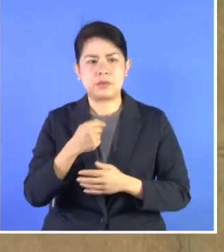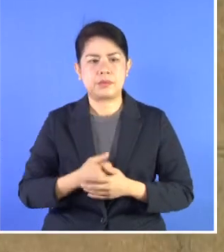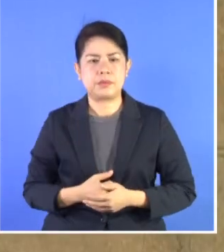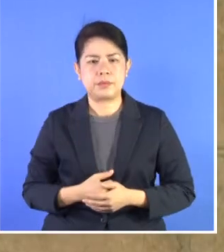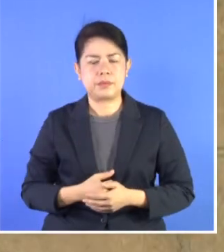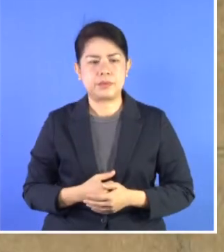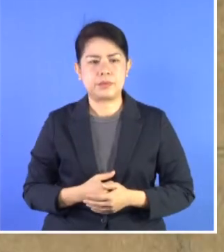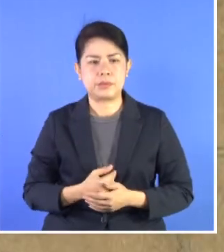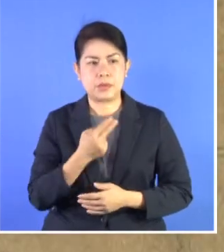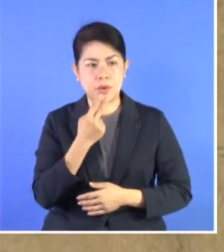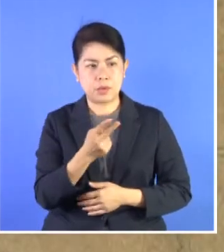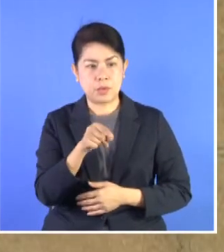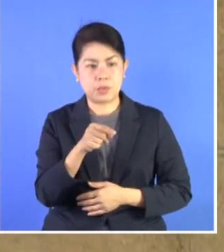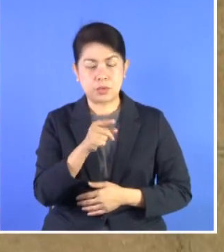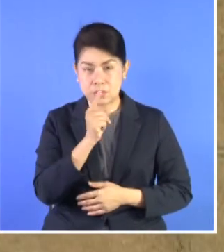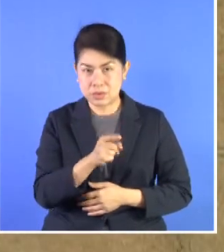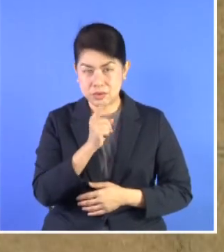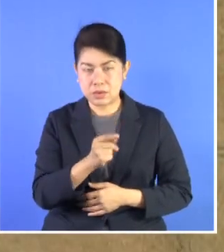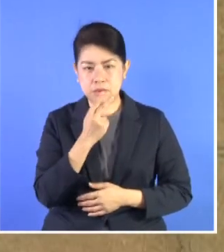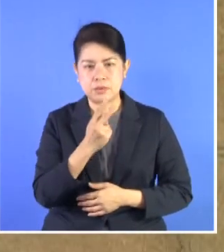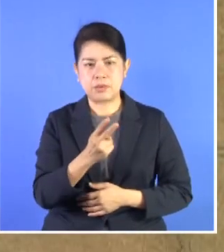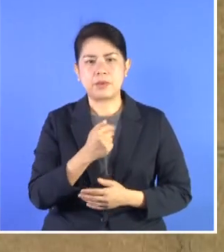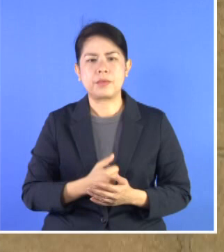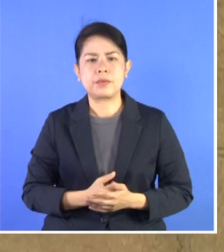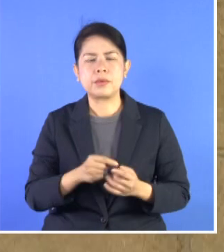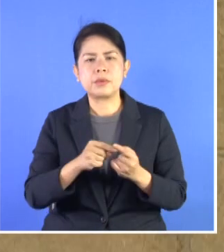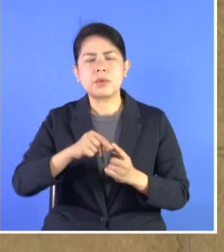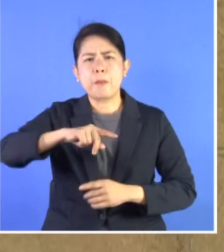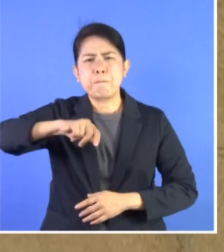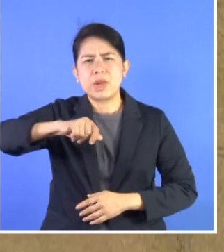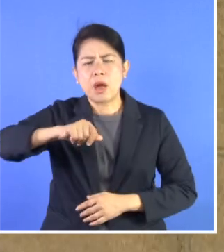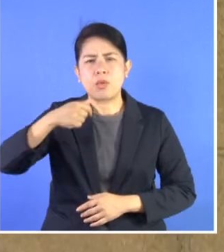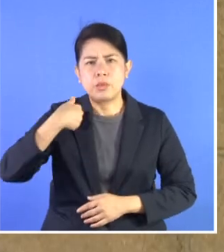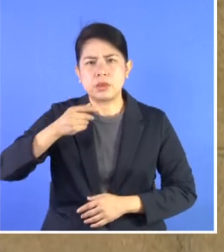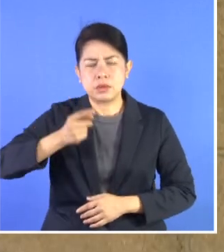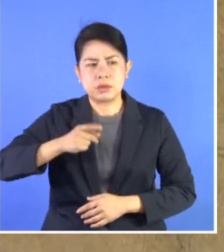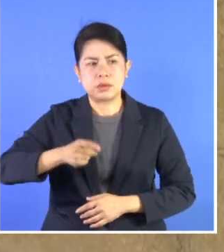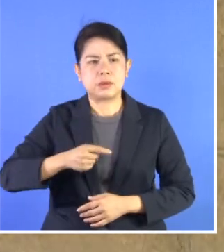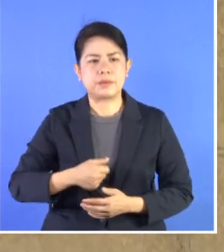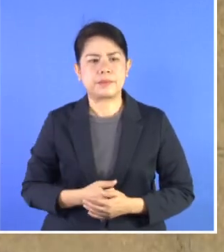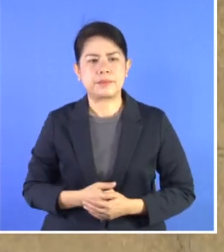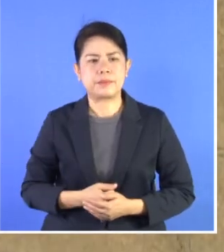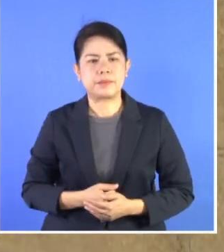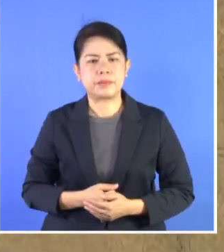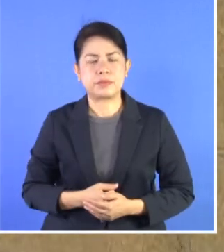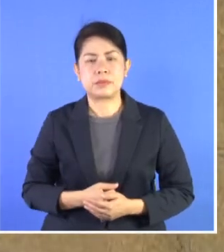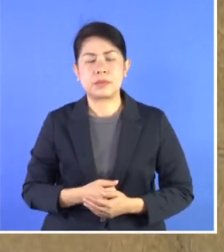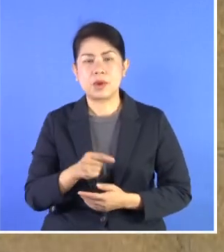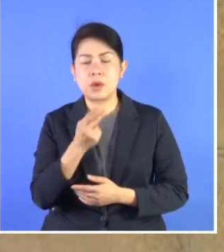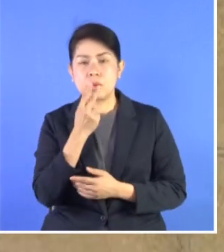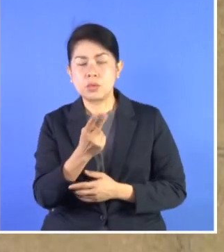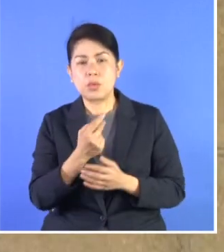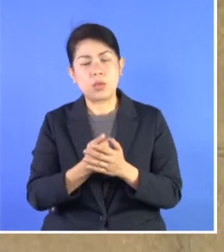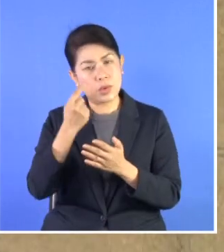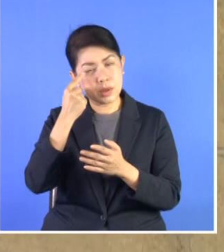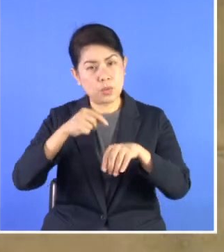โ อนี่คือมะนาว นี่คือมะนาวนี่ใหญ่กว่าหัวเด็กด้วย แล้วมันคือส้มโออ่ะพี่แป ๊กใครๆก็บอกว่าส้มโอเนี่ย